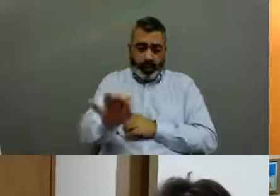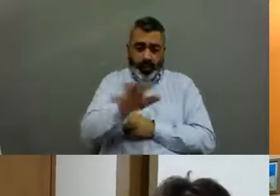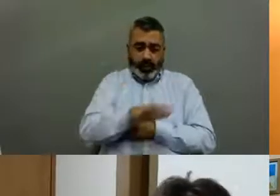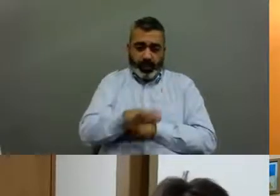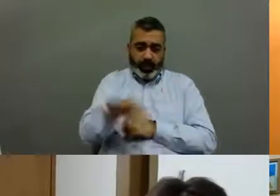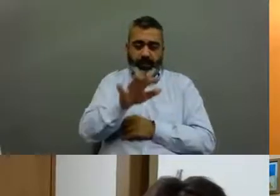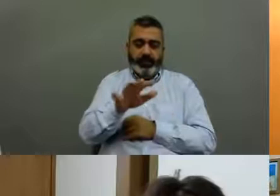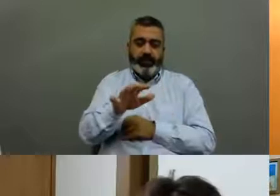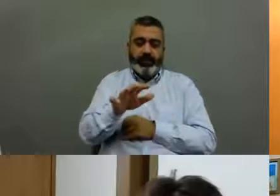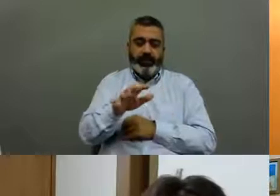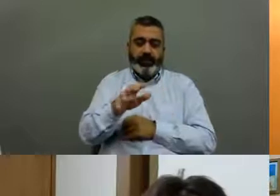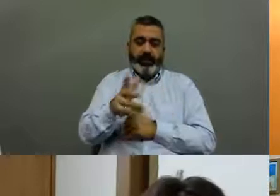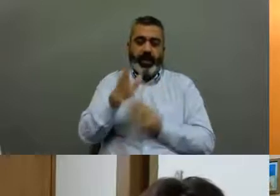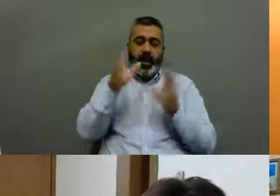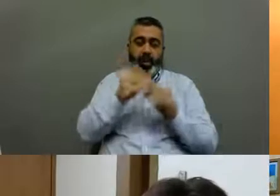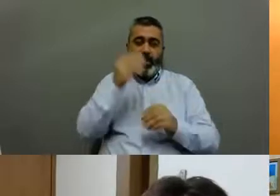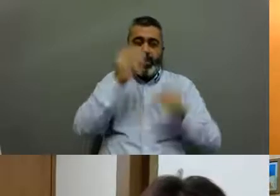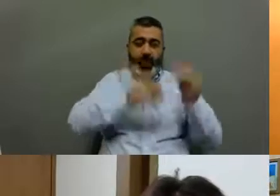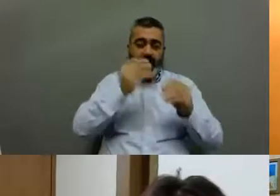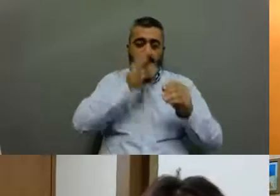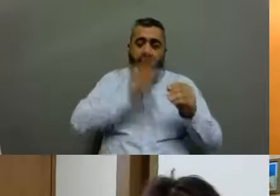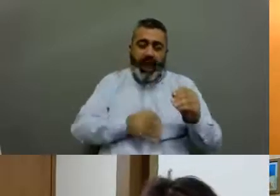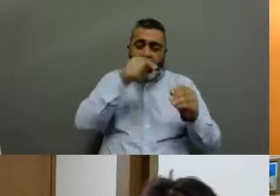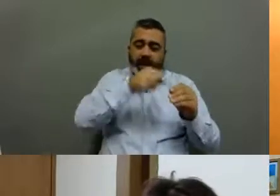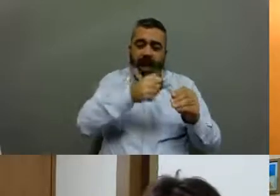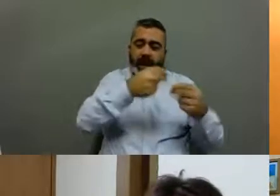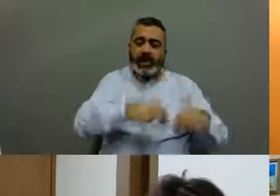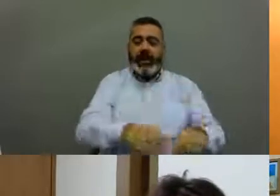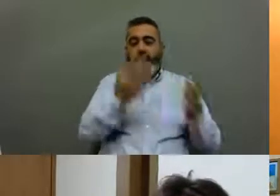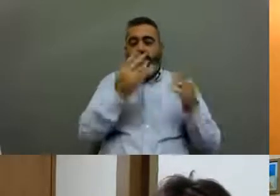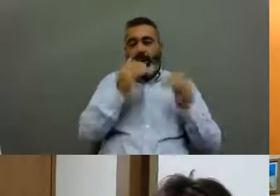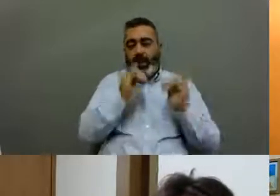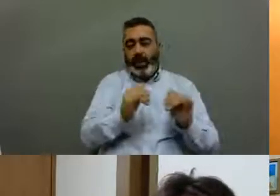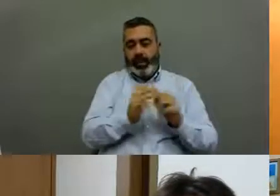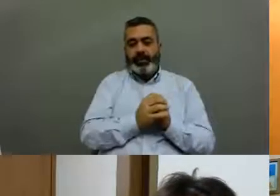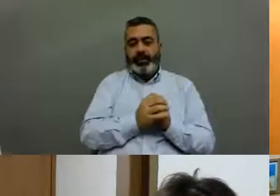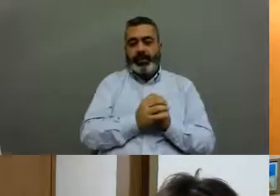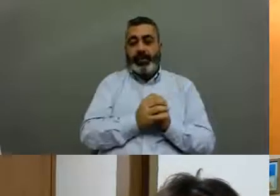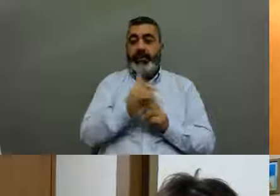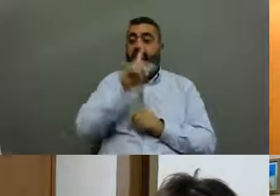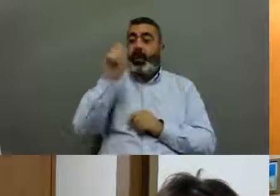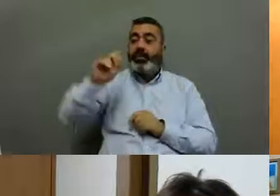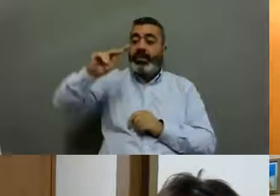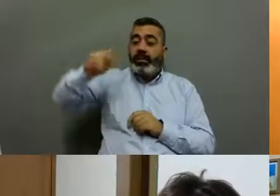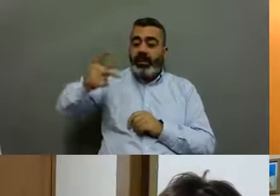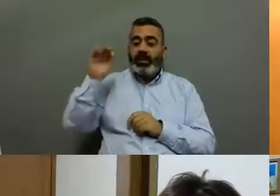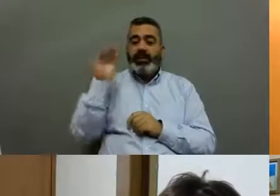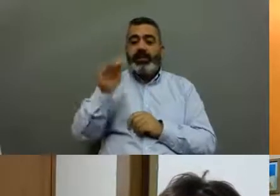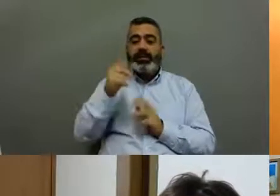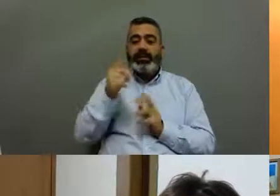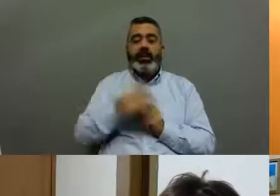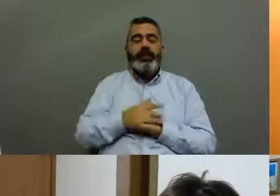πώς να το πω, να κοιτάζουμε αλλού στα προβλήματα που πραγματικά υπάρχουν. Υπάρχει μια άλλη ερώτηση, η οποία λέει, πιστεύετε